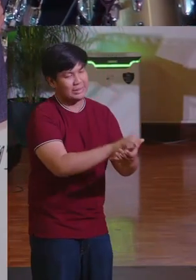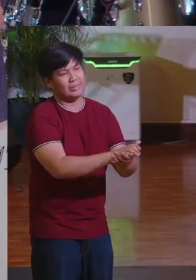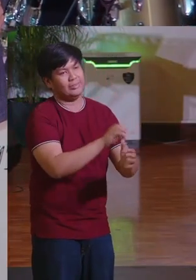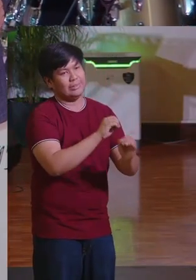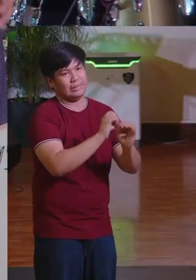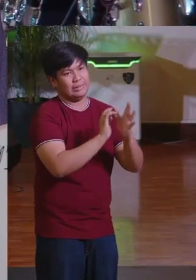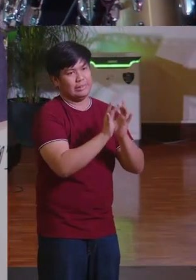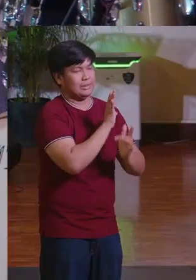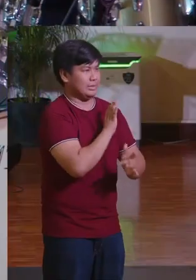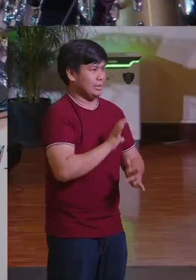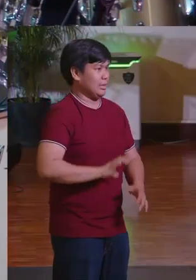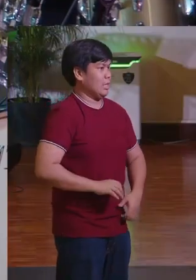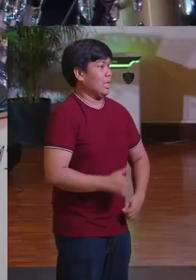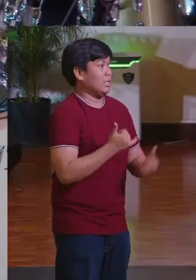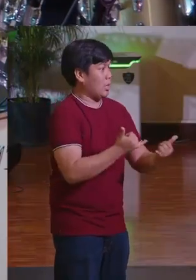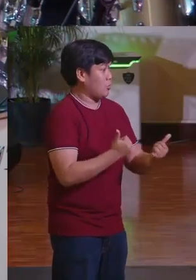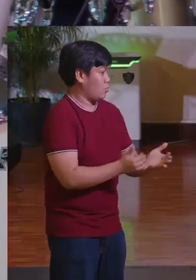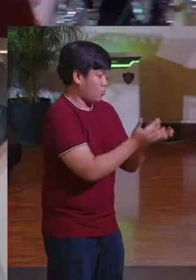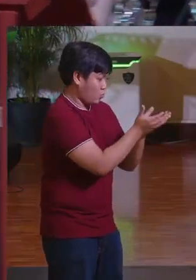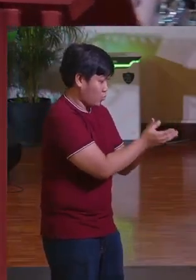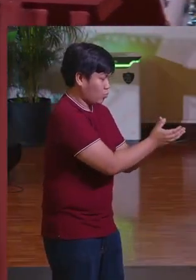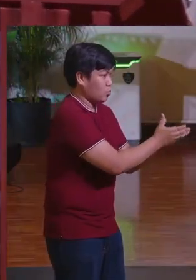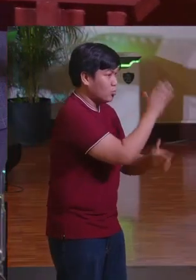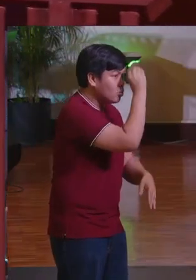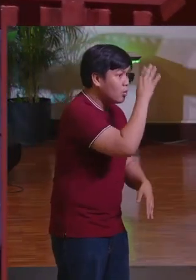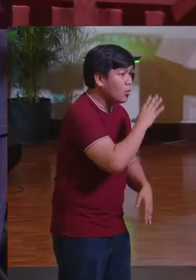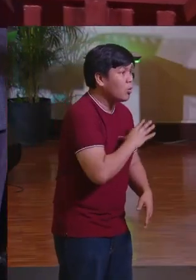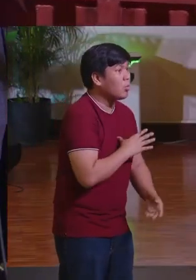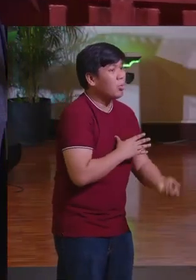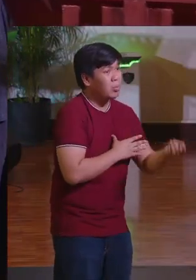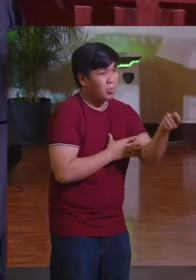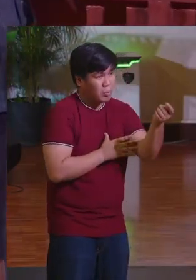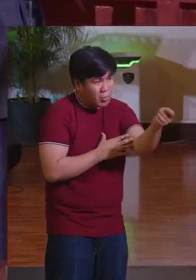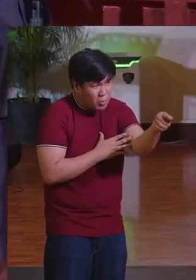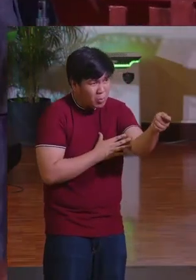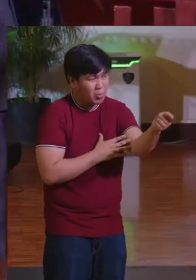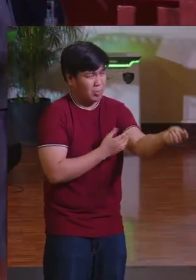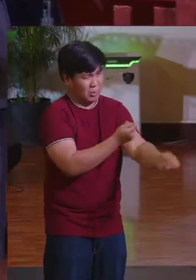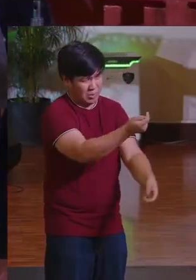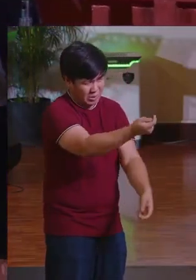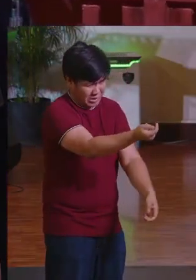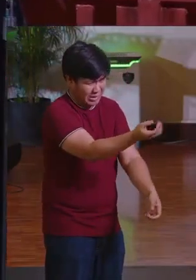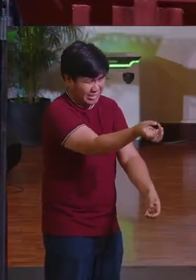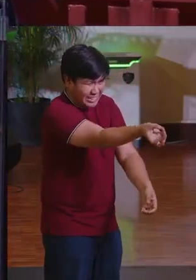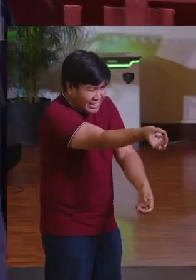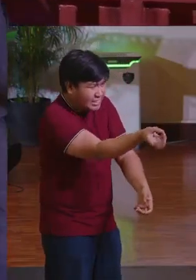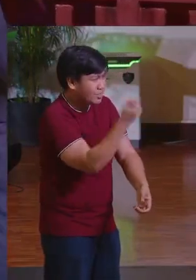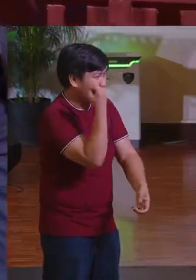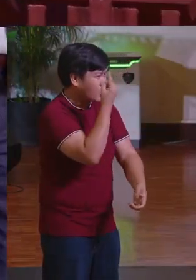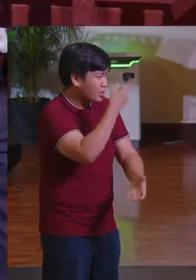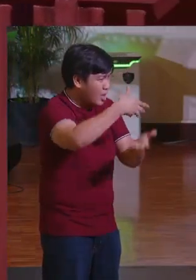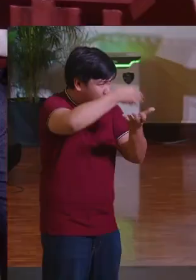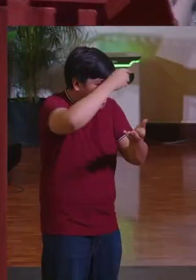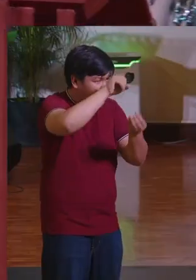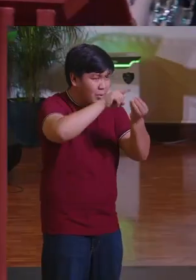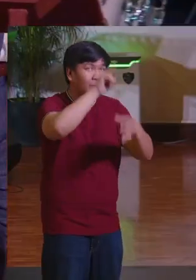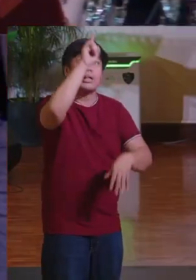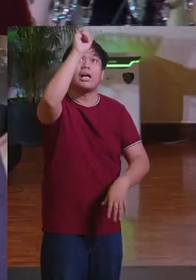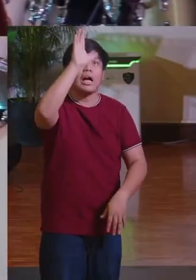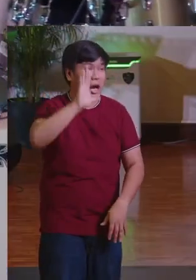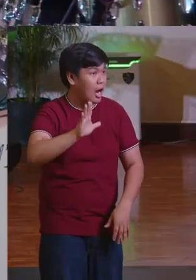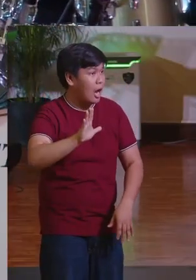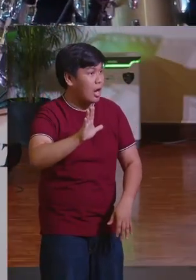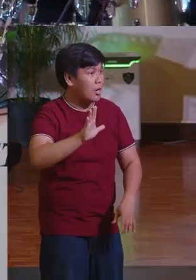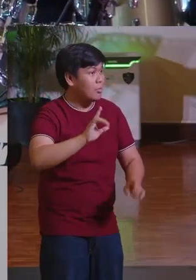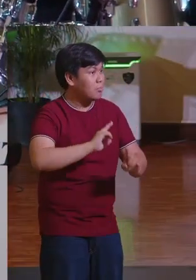truth. Alam niyo po, yung mga tripulante, konti lang yung narinig nila Konti lang, little knowledge about God, and yet they